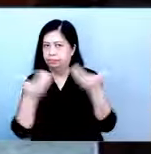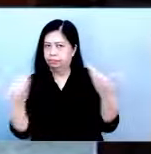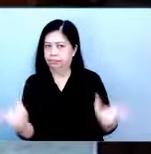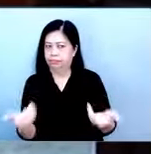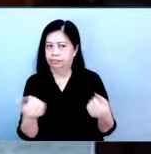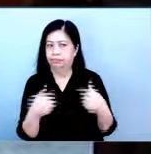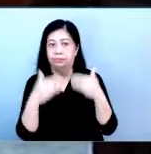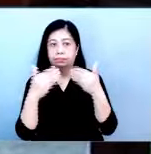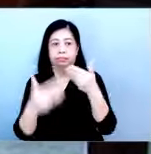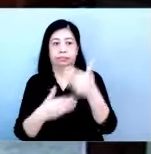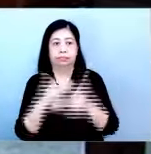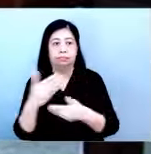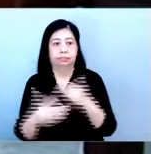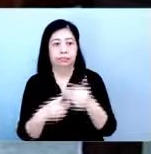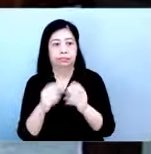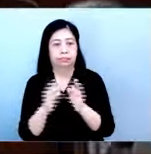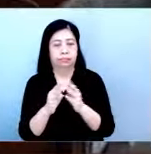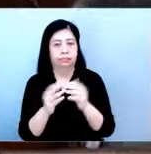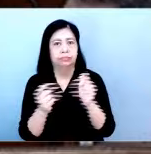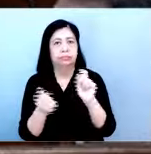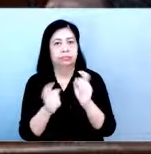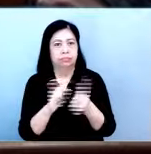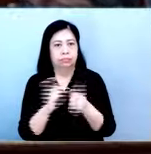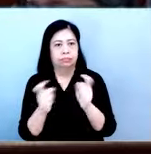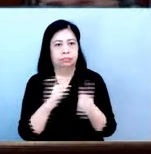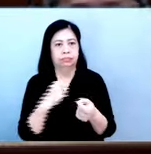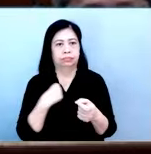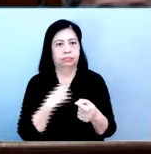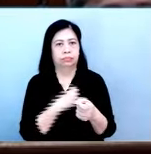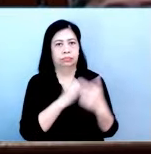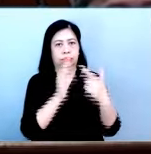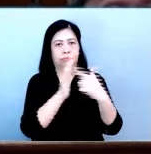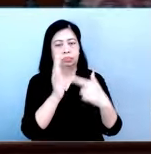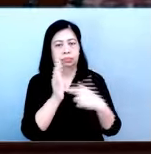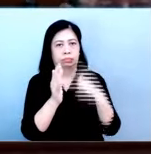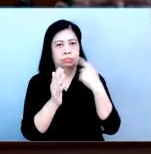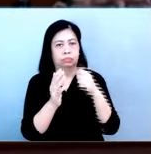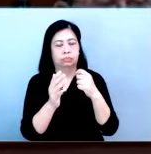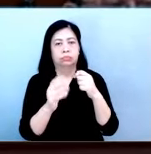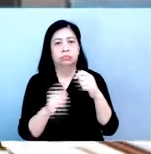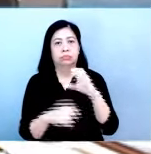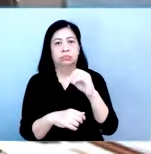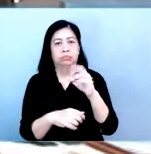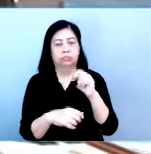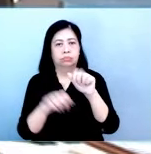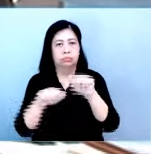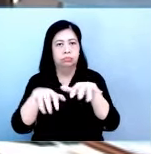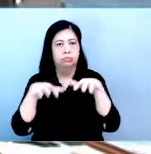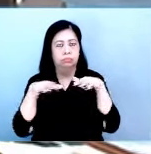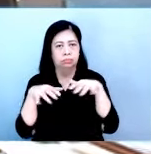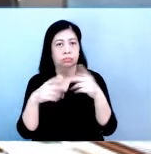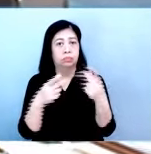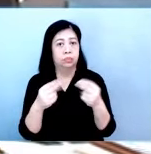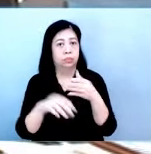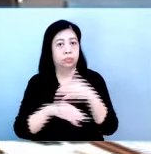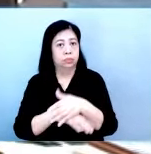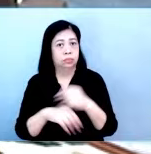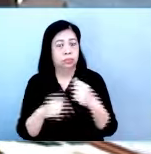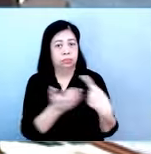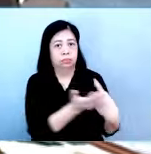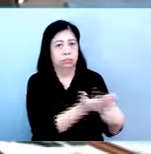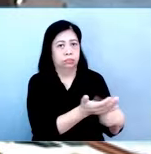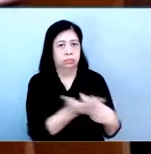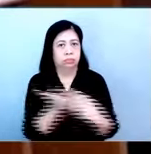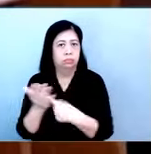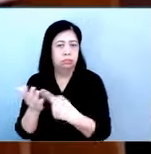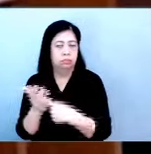pag-usad naman ng pagdinig, aayusin na rin daw ng Senado ang rules para sa Constituent Assembly na gagawin kapag tapos na sa pagtalakay ang